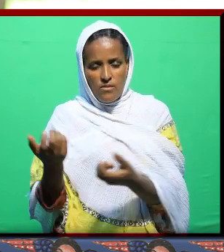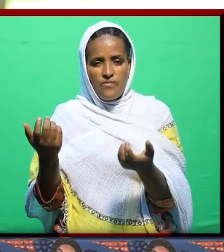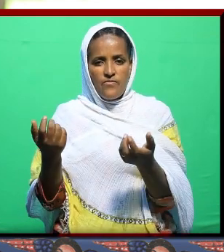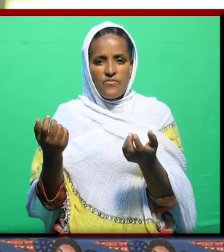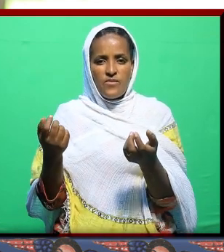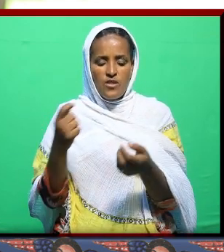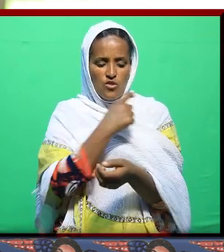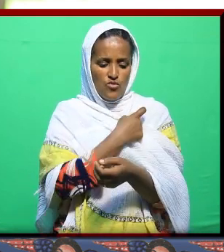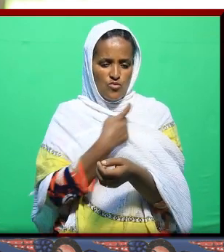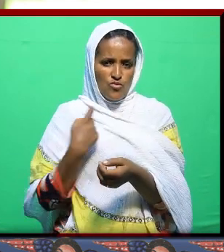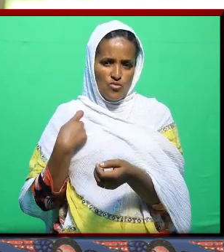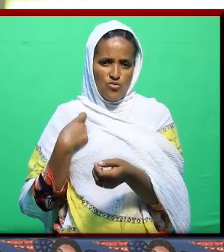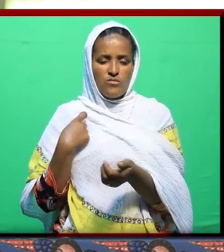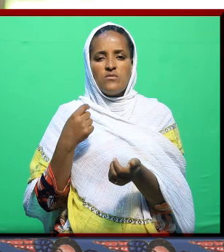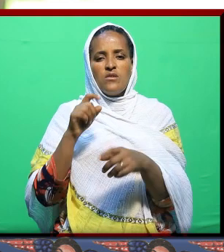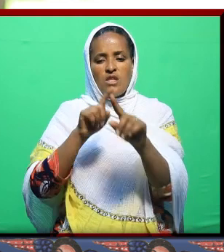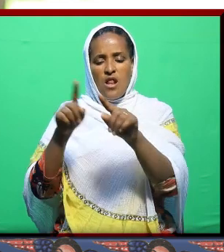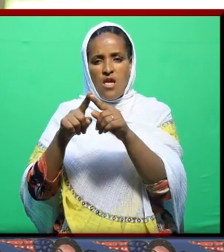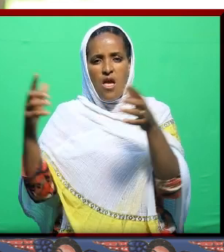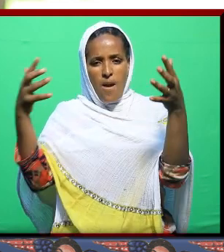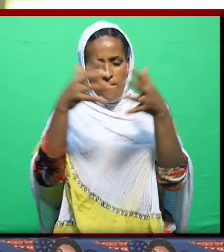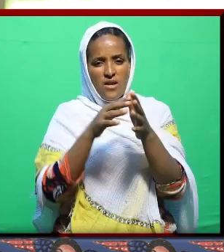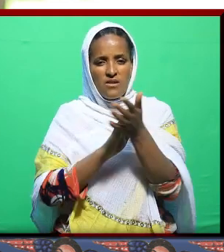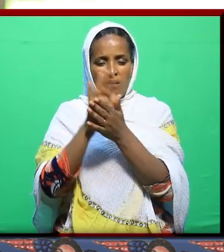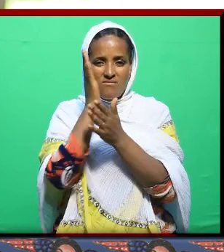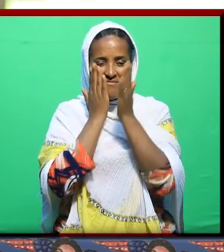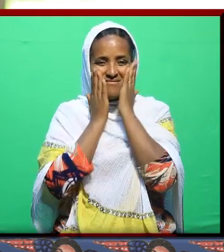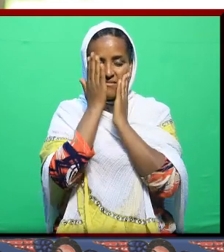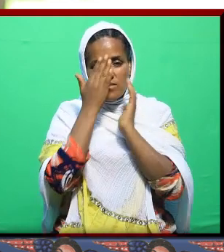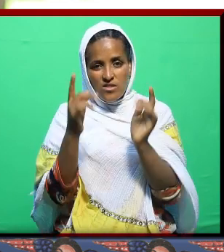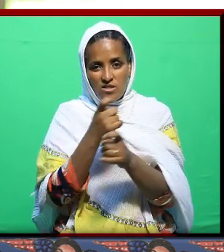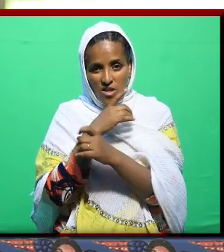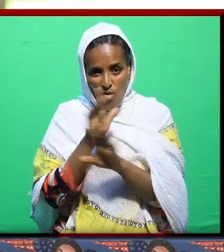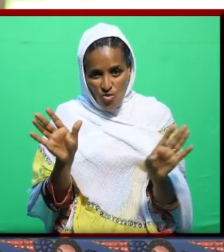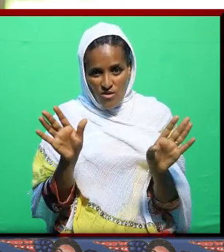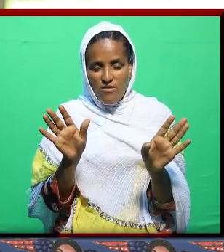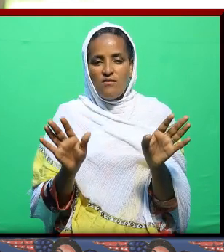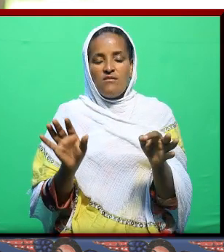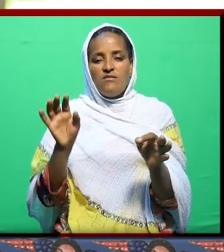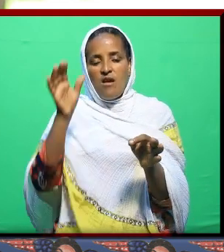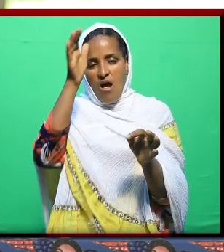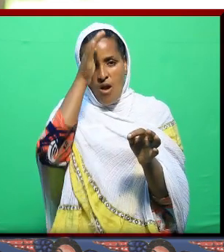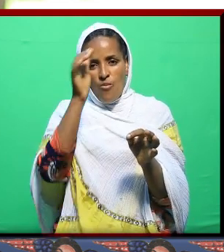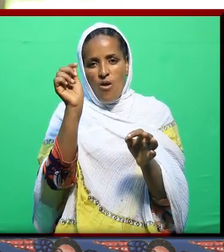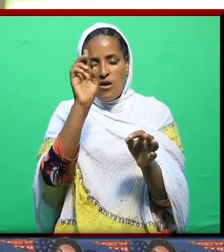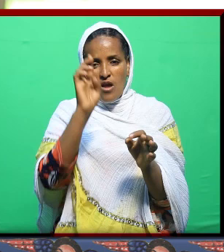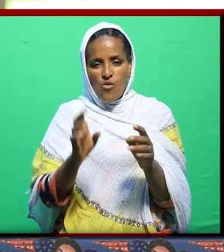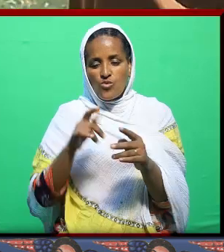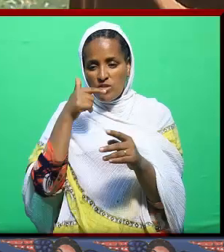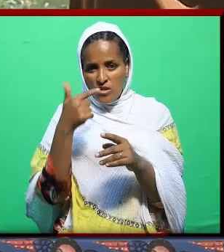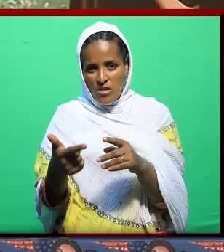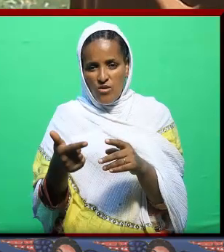መታጠብ፣ የፈረንሳይ ሽቱ መቀባት፣ የተለያዩ የአሜሪካን ሎሽን መለቅለቅ ሳይሆን ባህረ